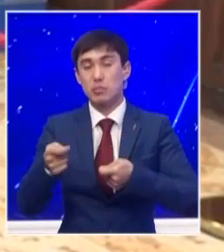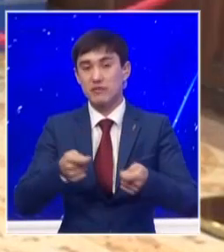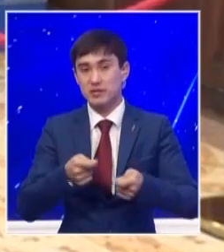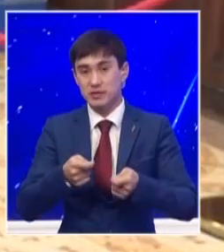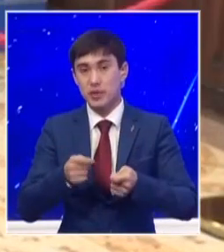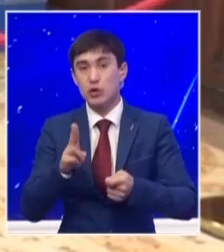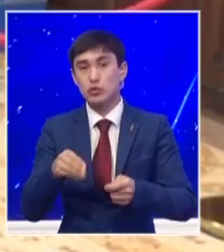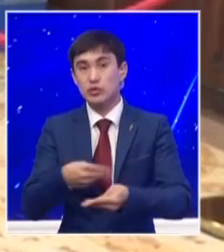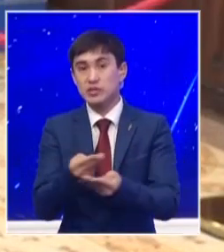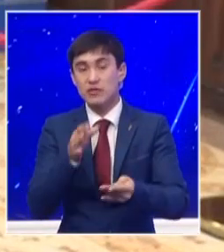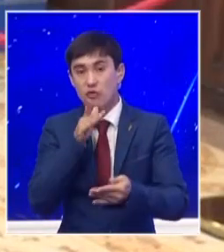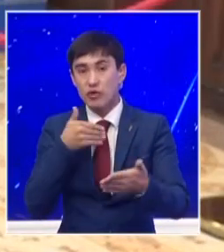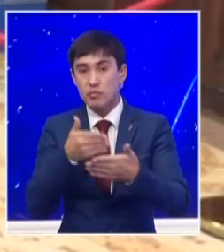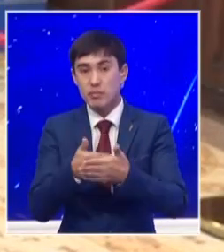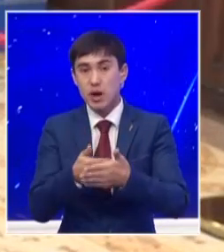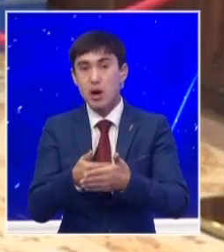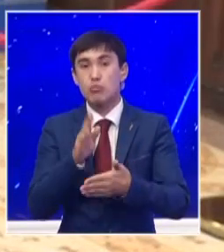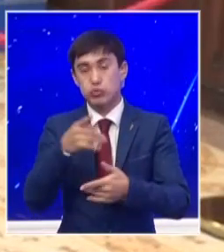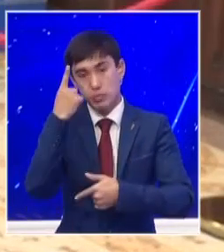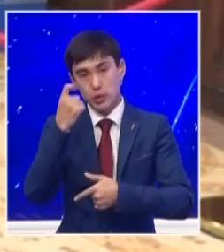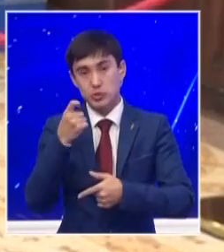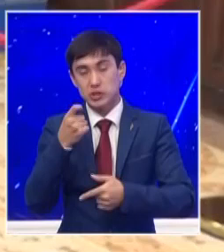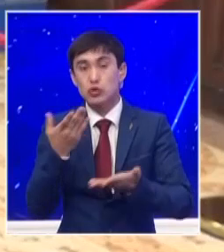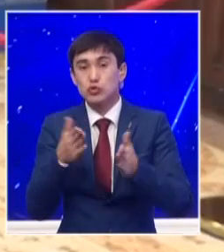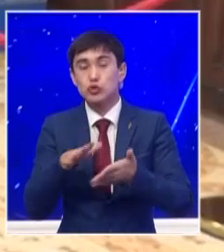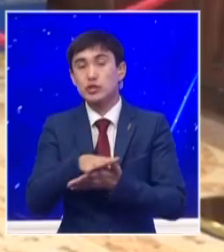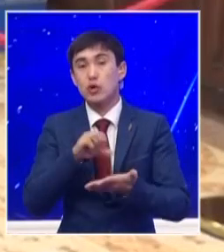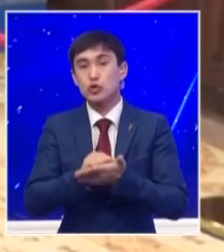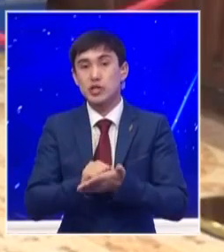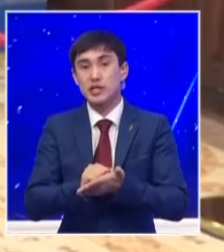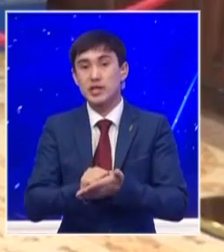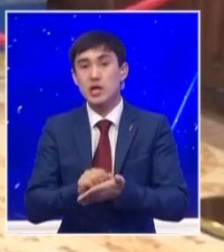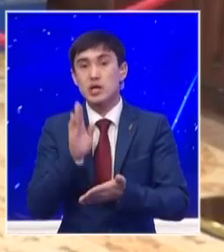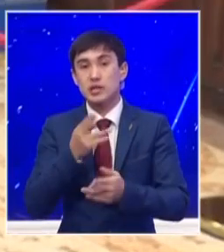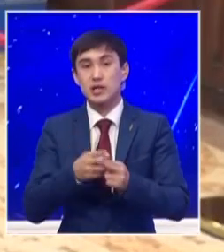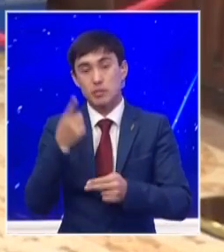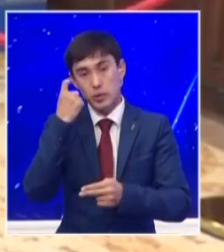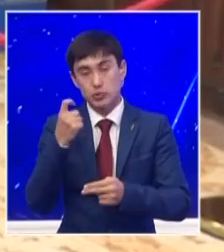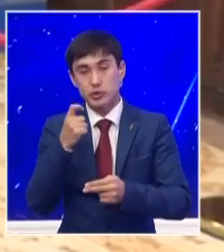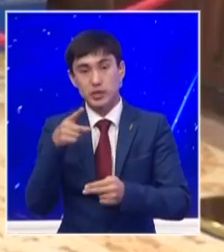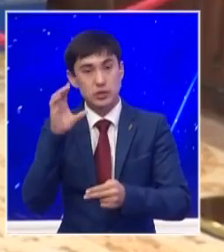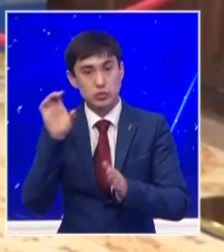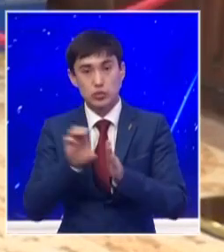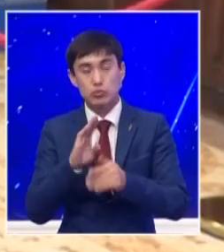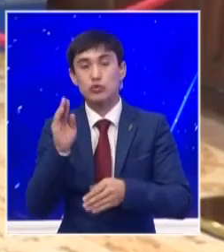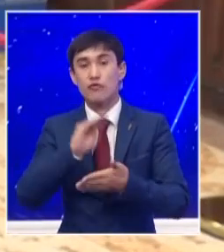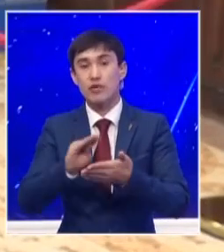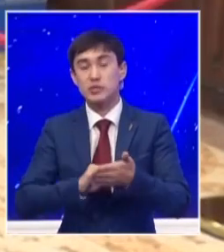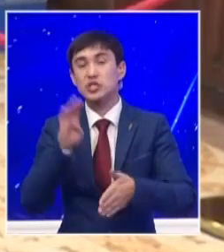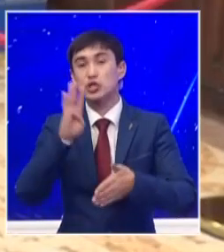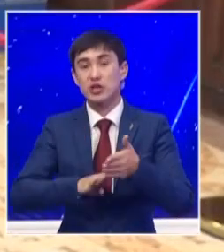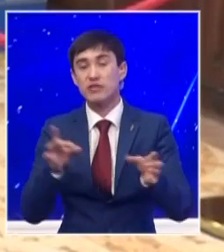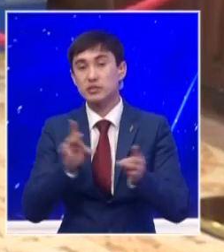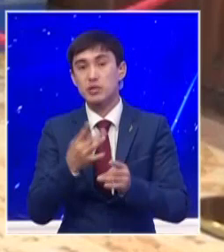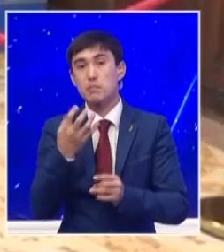Казама сдаст вовремя декларацию получат предупреждение в случае нарушения не взирая на данное предупреждение будут уже выписаны штрафы в